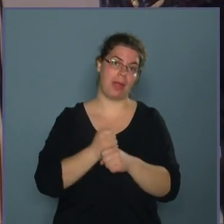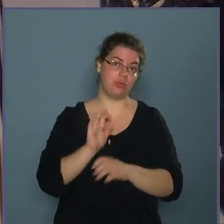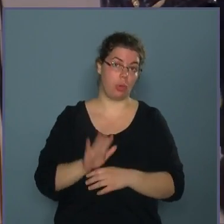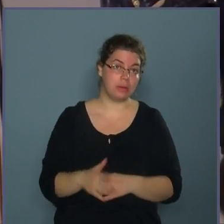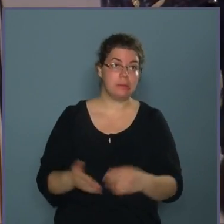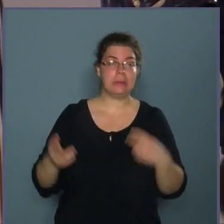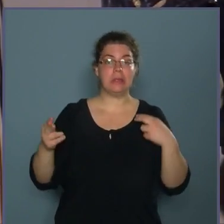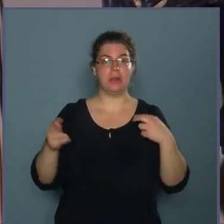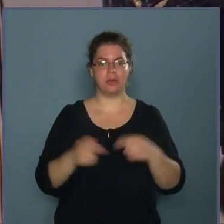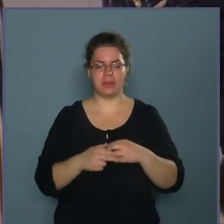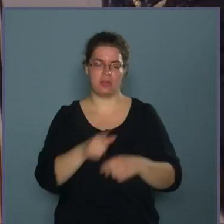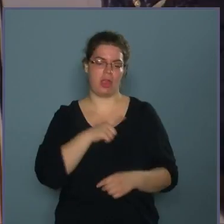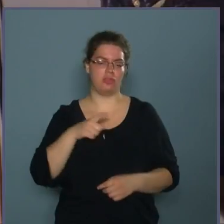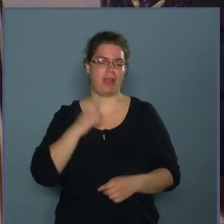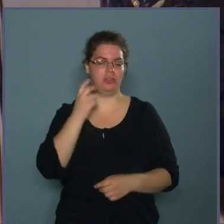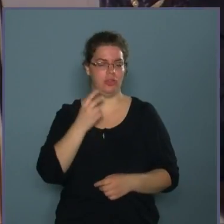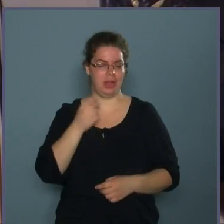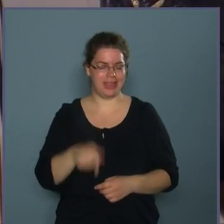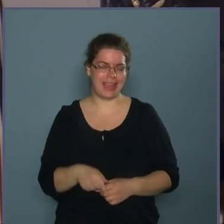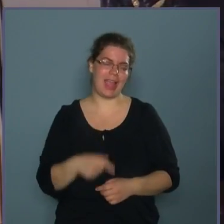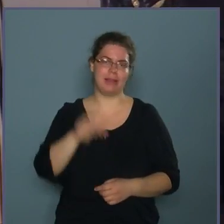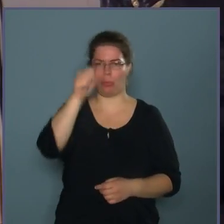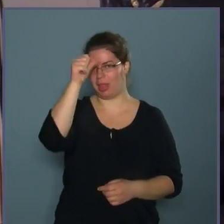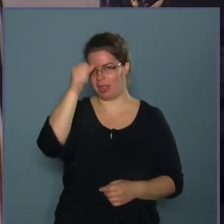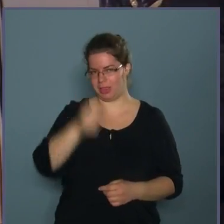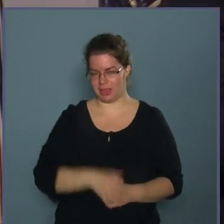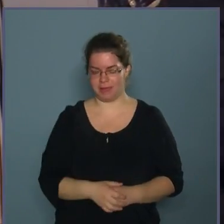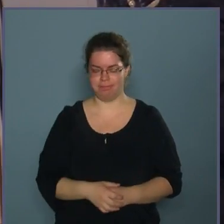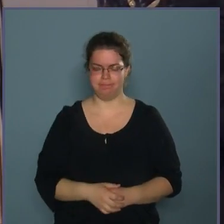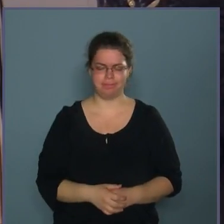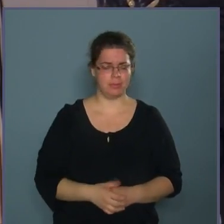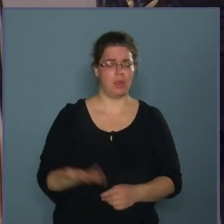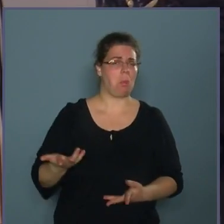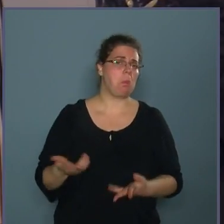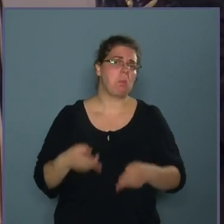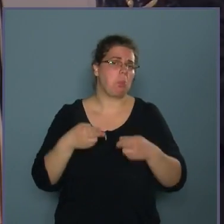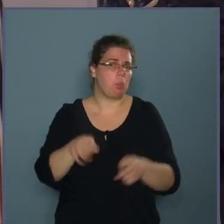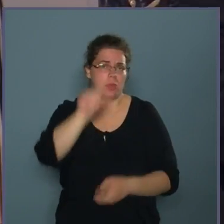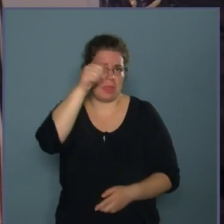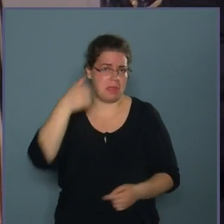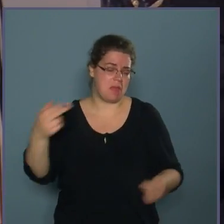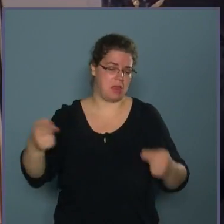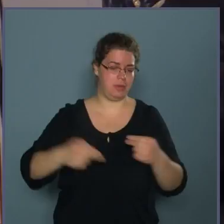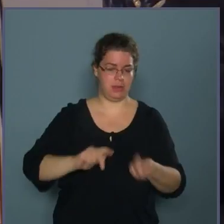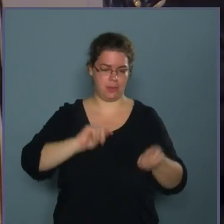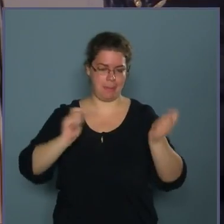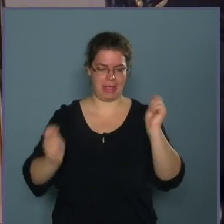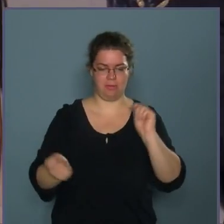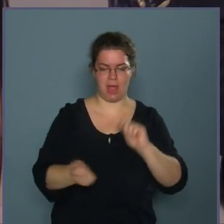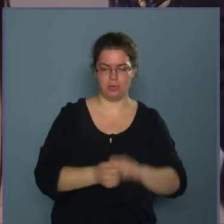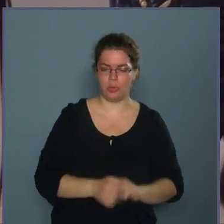melyet rövidesen csak Csiliként becéztek. Az utca neve rövidesen